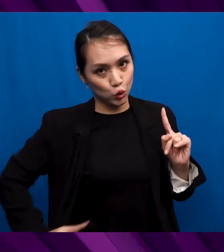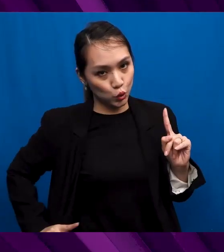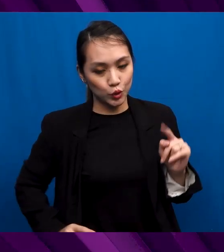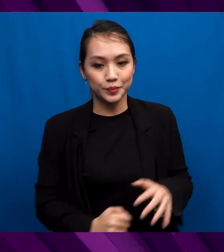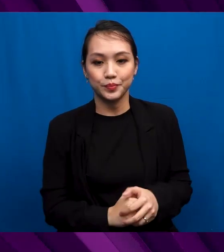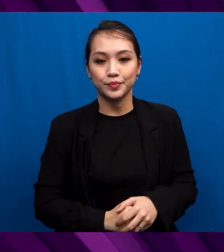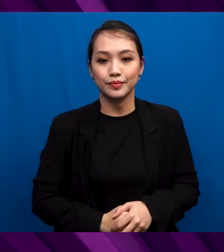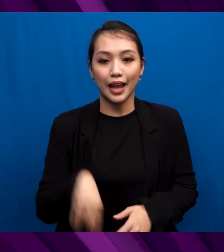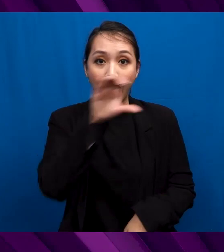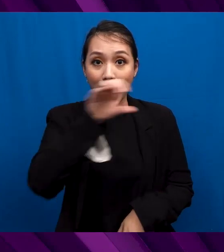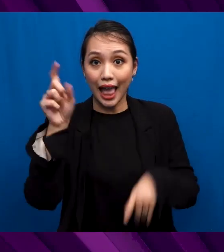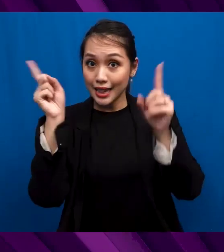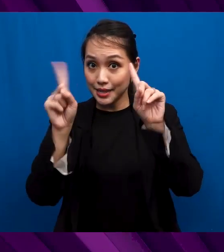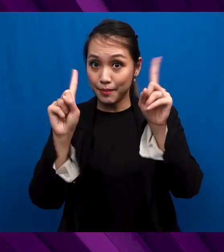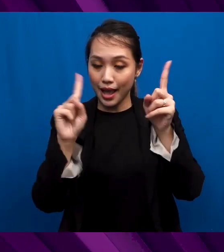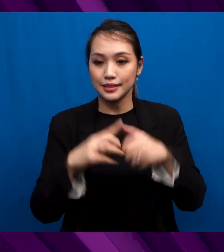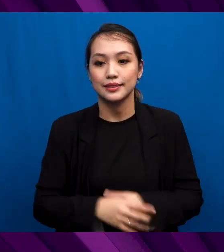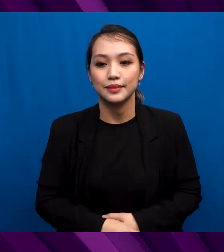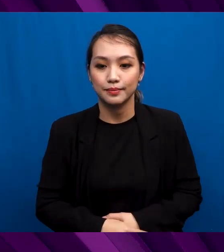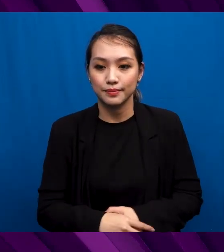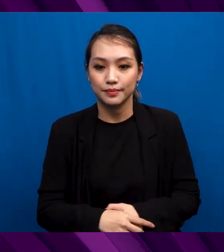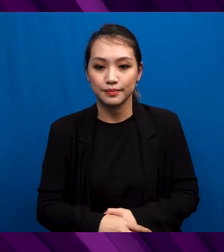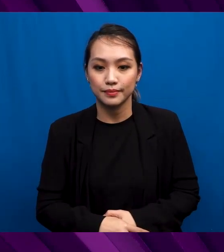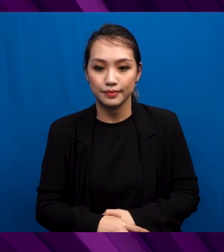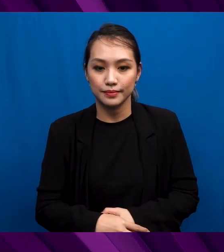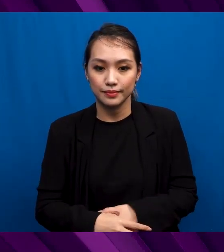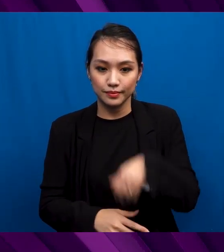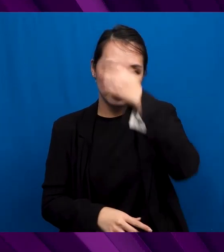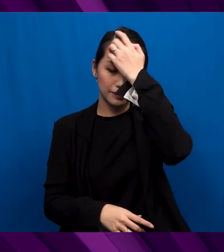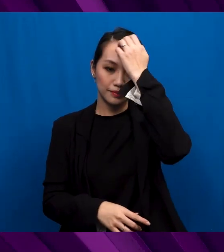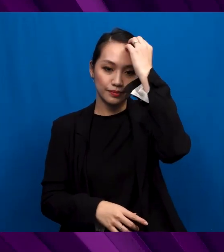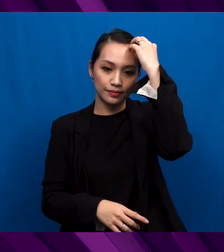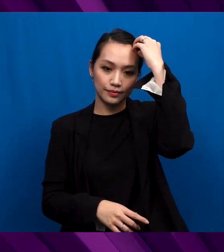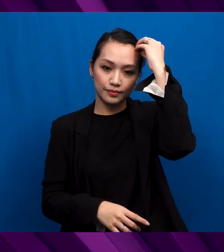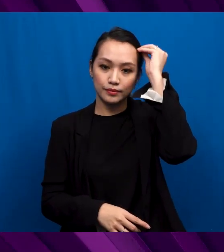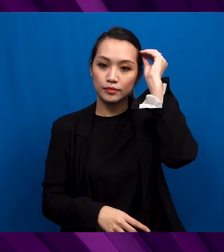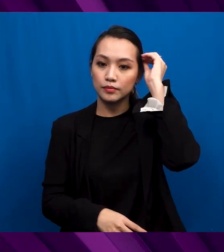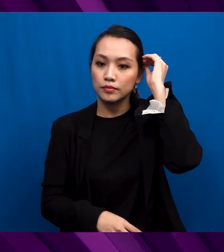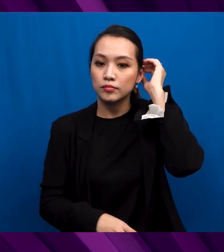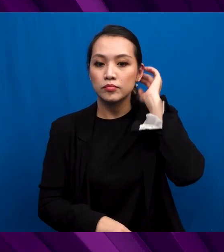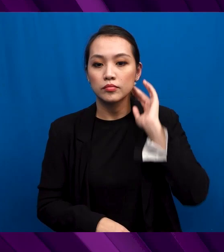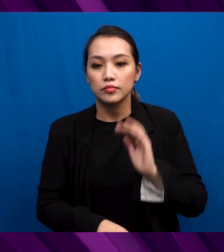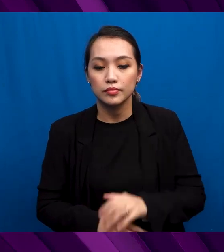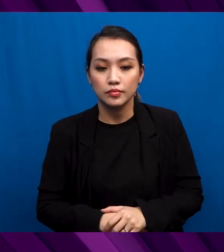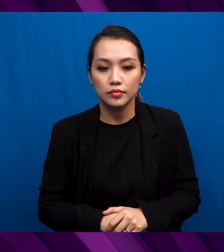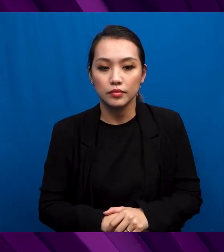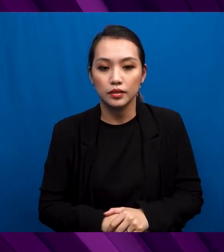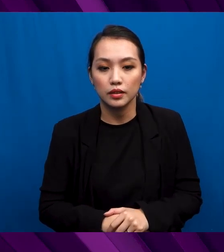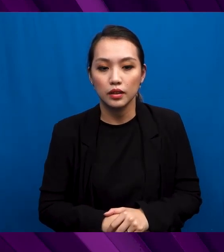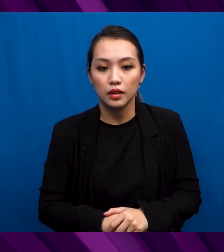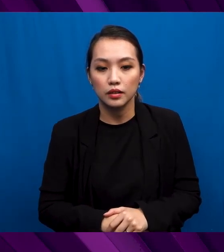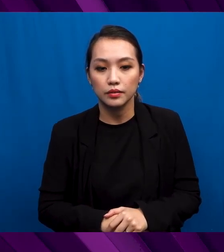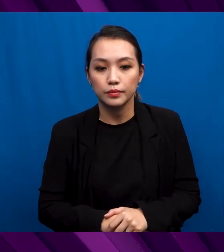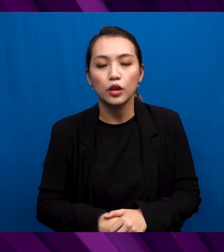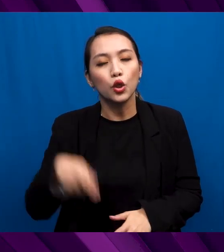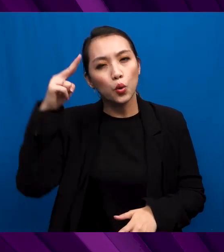kekuatannya. Dalam bahasa aslinya itu bunyinya kira-kira begini, increase your graces